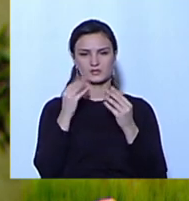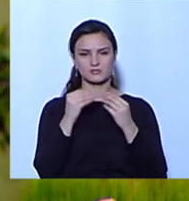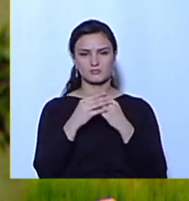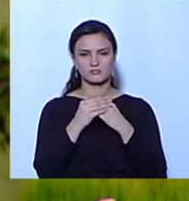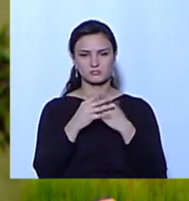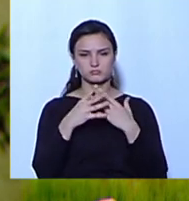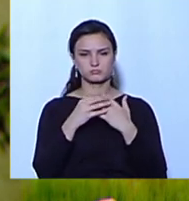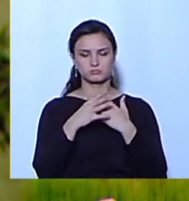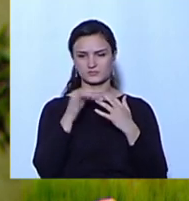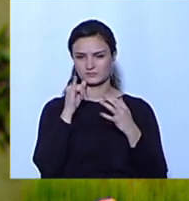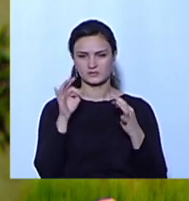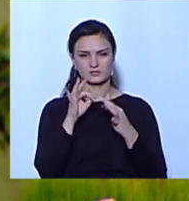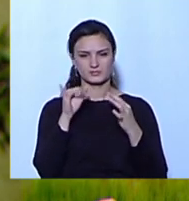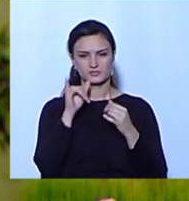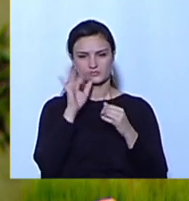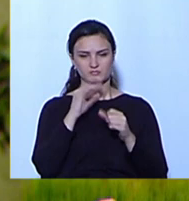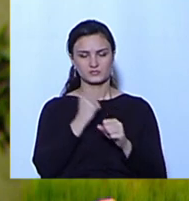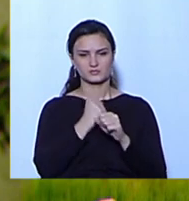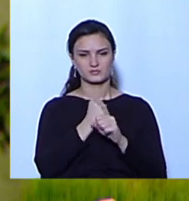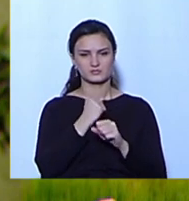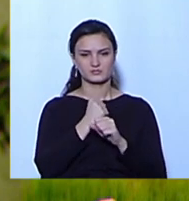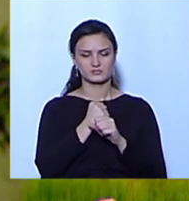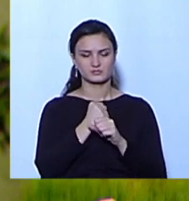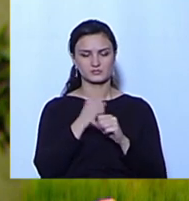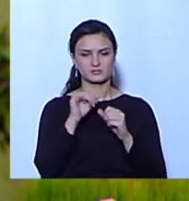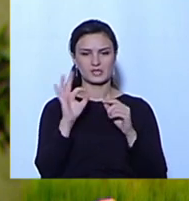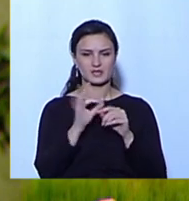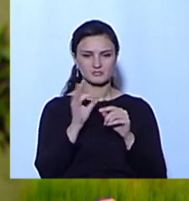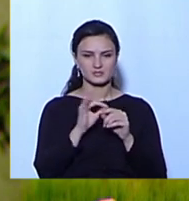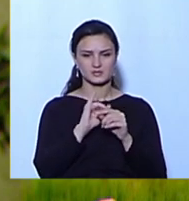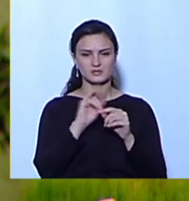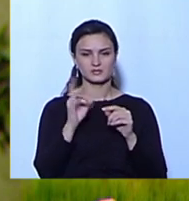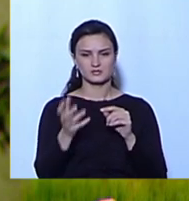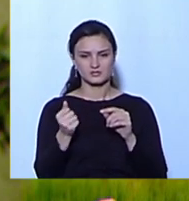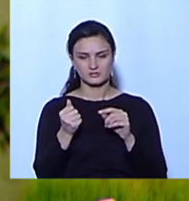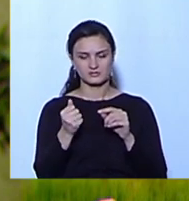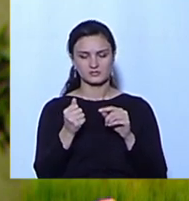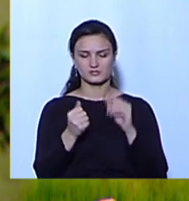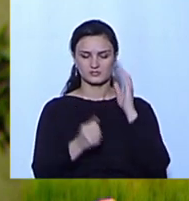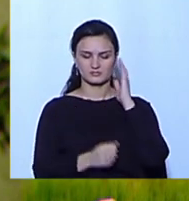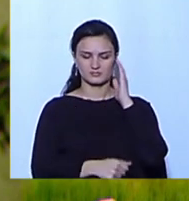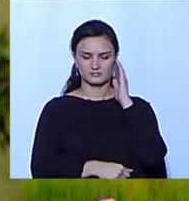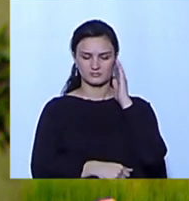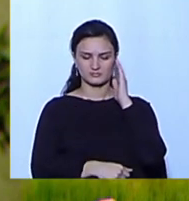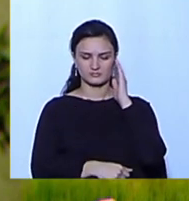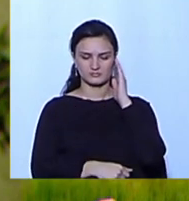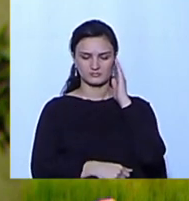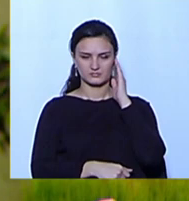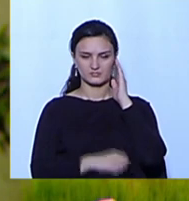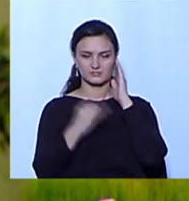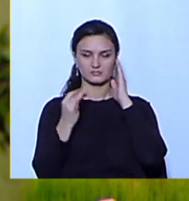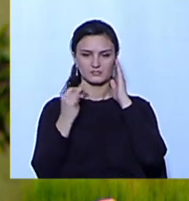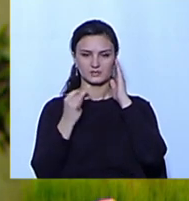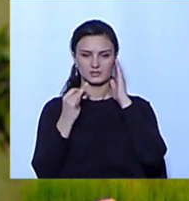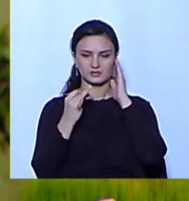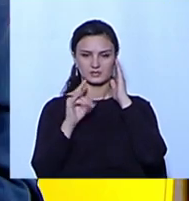მიგულისდება. აი ვერაფერი არ შემიძლია რომ გავთავო, ან გავკერო ნერვის და ვიტიკო, თუ არ დავაფეთქებ და დავაყირავებ და.